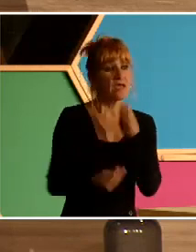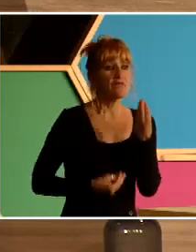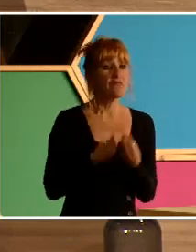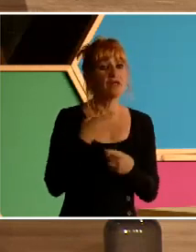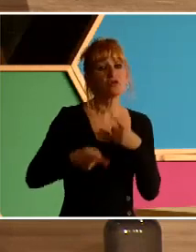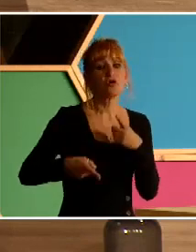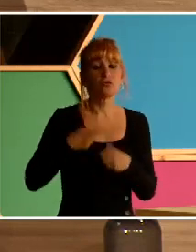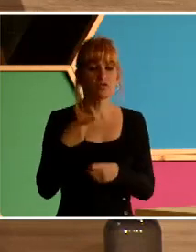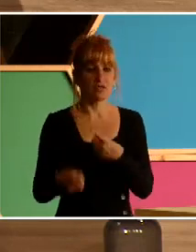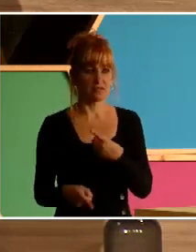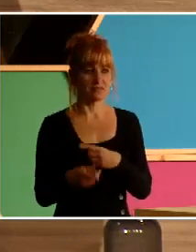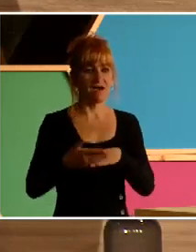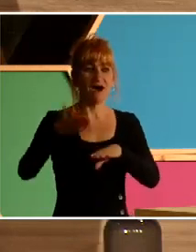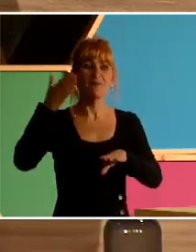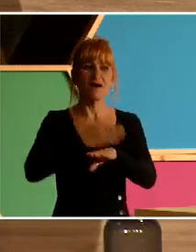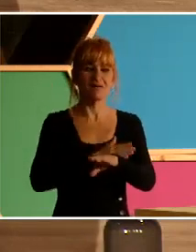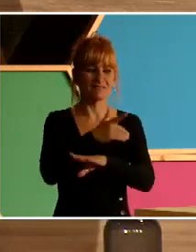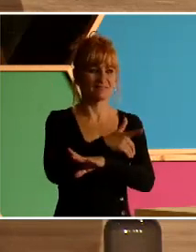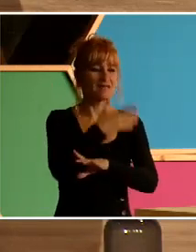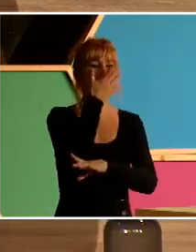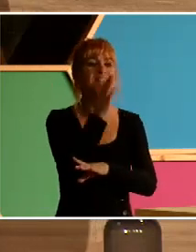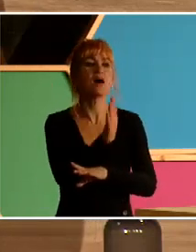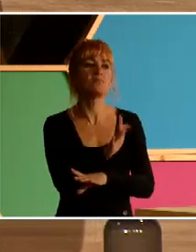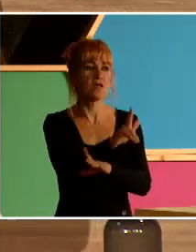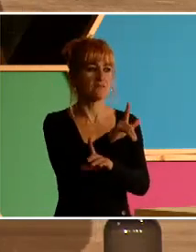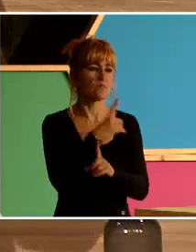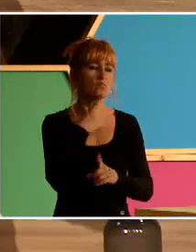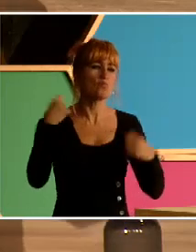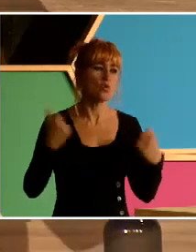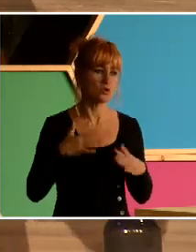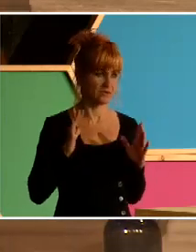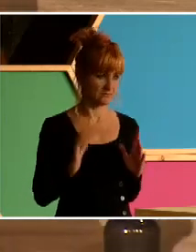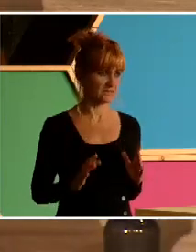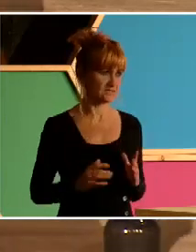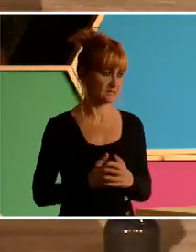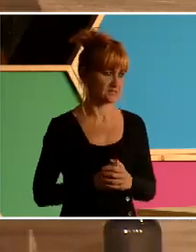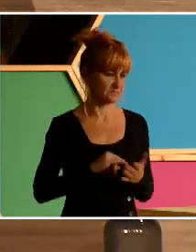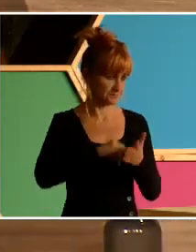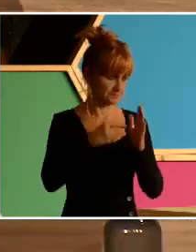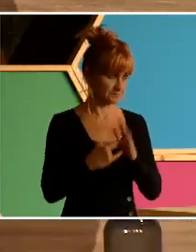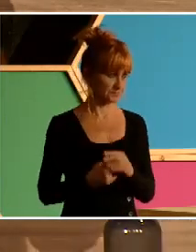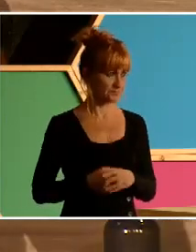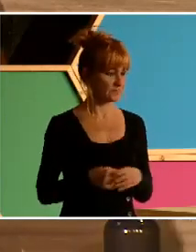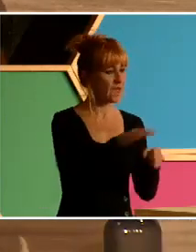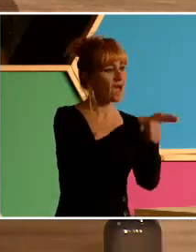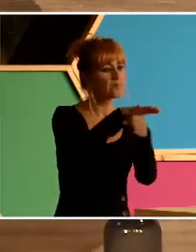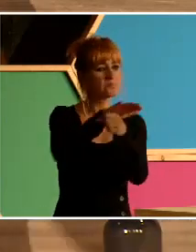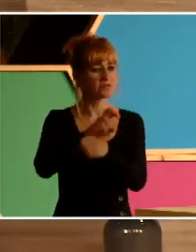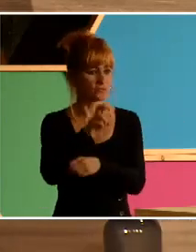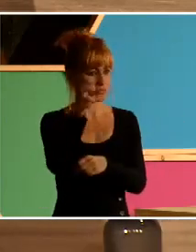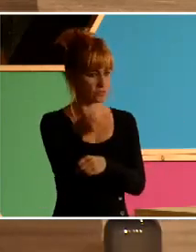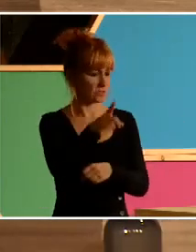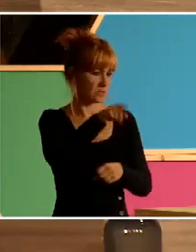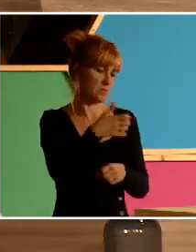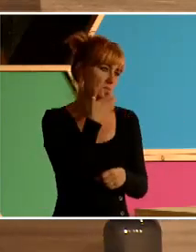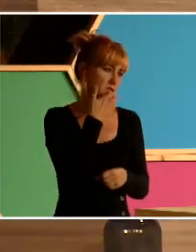semblaven inimaginables abans, com de, en aquest àmbit concret. Però hi ha molts altres àmbits, no?, que tenen a veure amb la